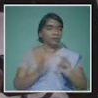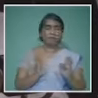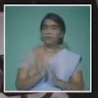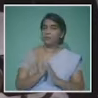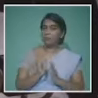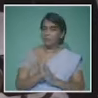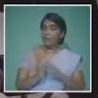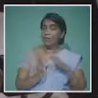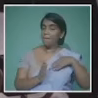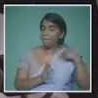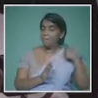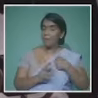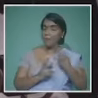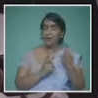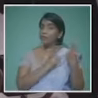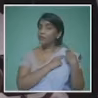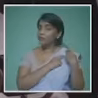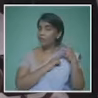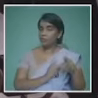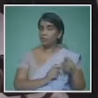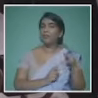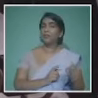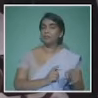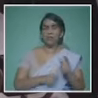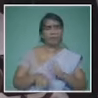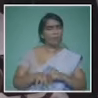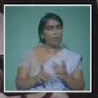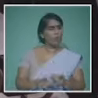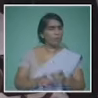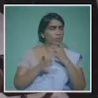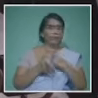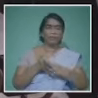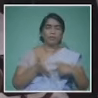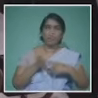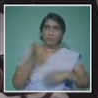සභාවේ මූලික කර්තව්‍ය තමයි නිසි වේලාවට මැතිවරණ